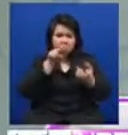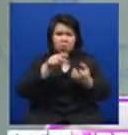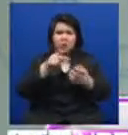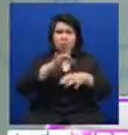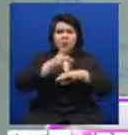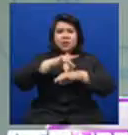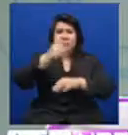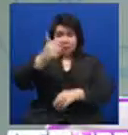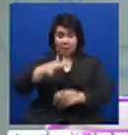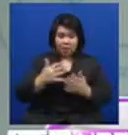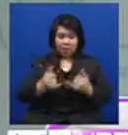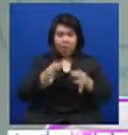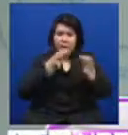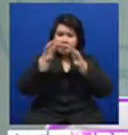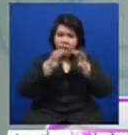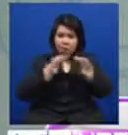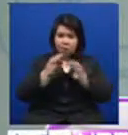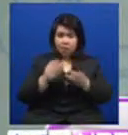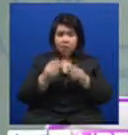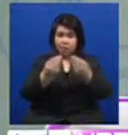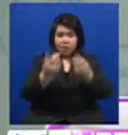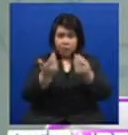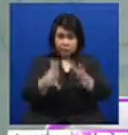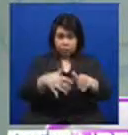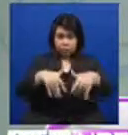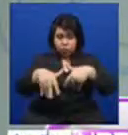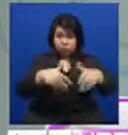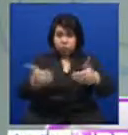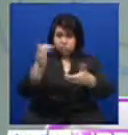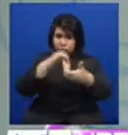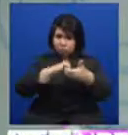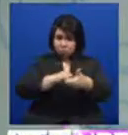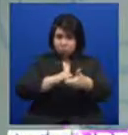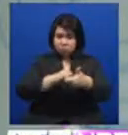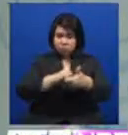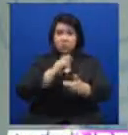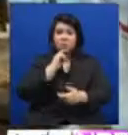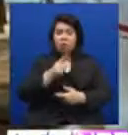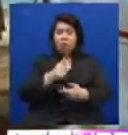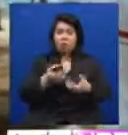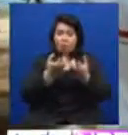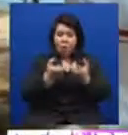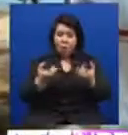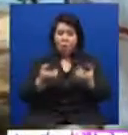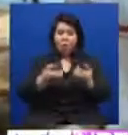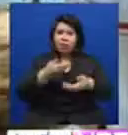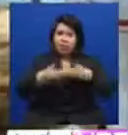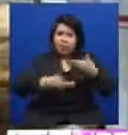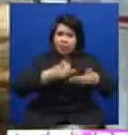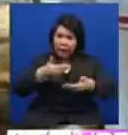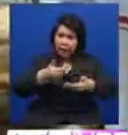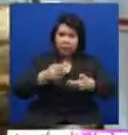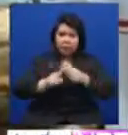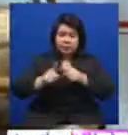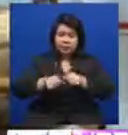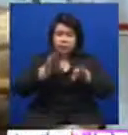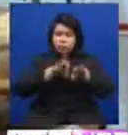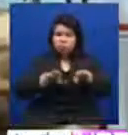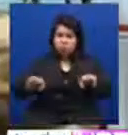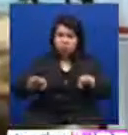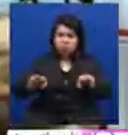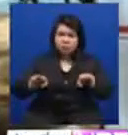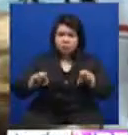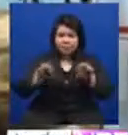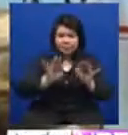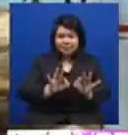หลังชี้แจงเจ้าหน้าที่ได้ขอความร่วมมือให้ชาวบ้านที่มาตั้งแผงลอยจอดรถขายของที่ระลึกและอาหารพื้นเมืองขยับไปข